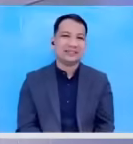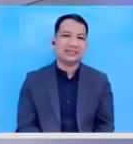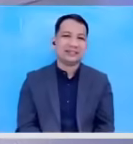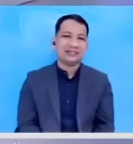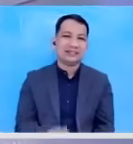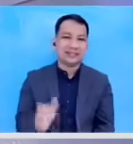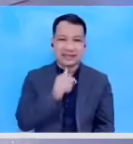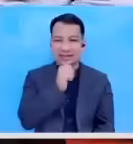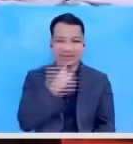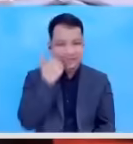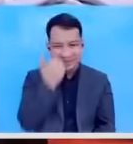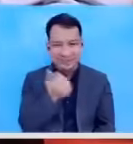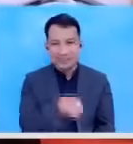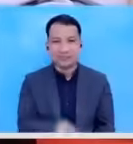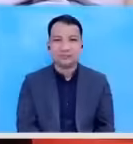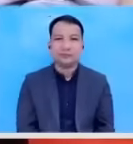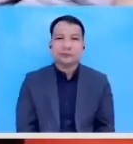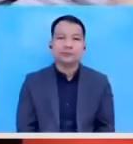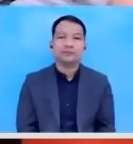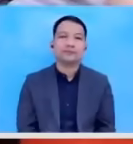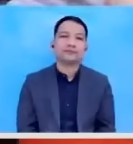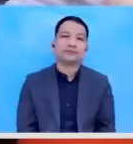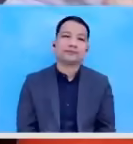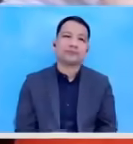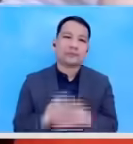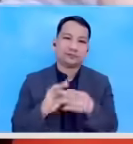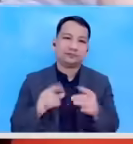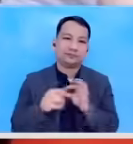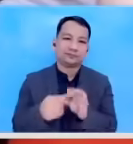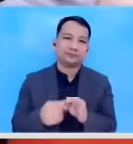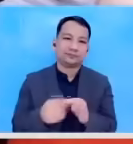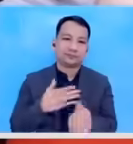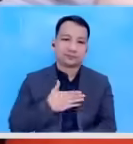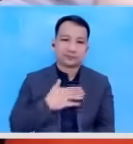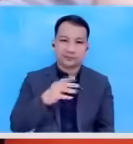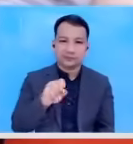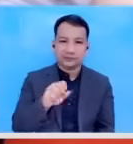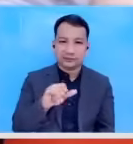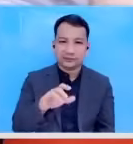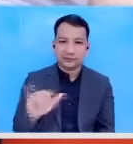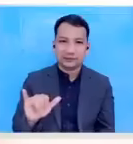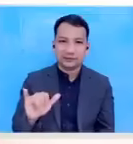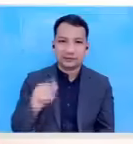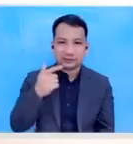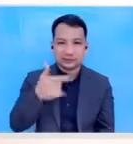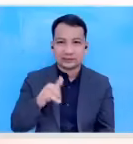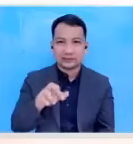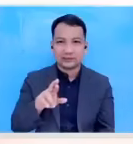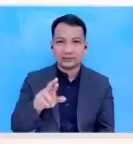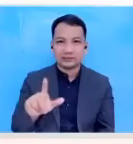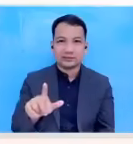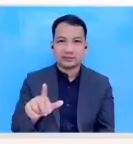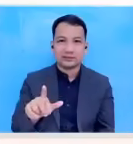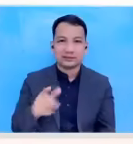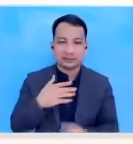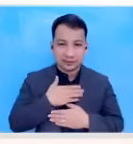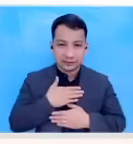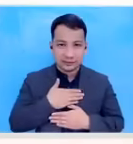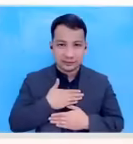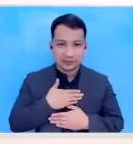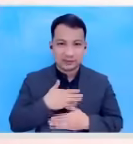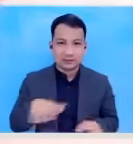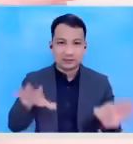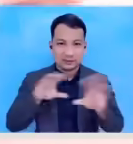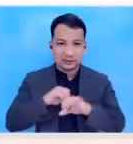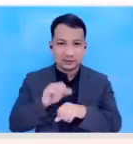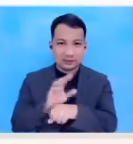naman, hindi. Wait, tell us more about My Sassy Girl. How was the experience like? Sobrang saya because we finished the film at